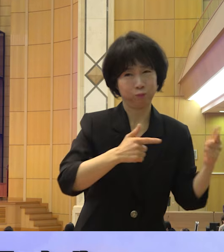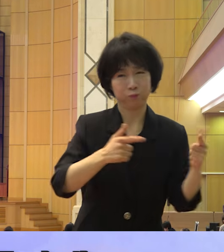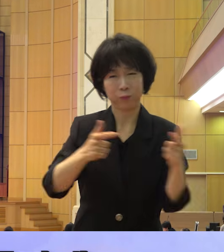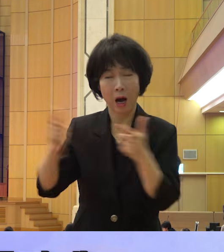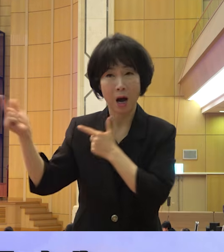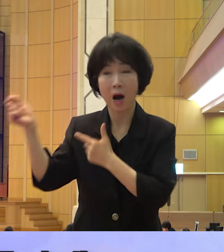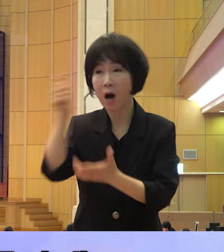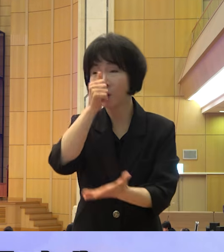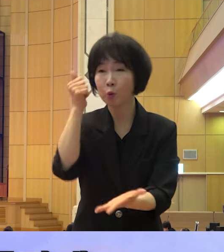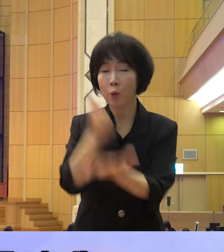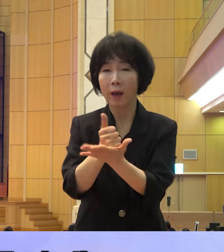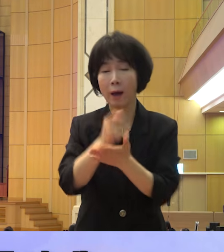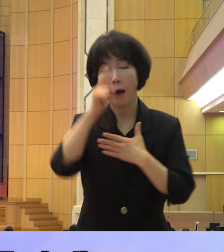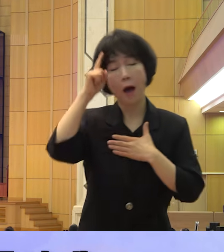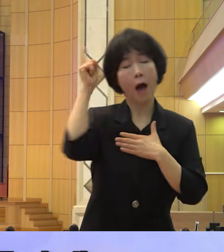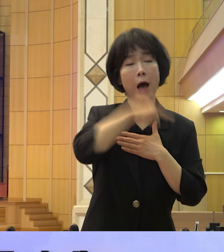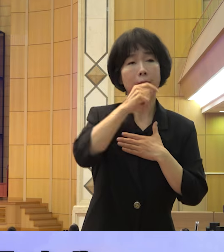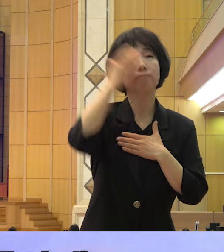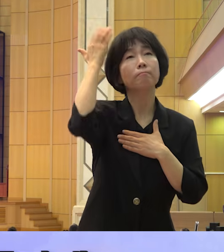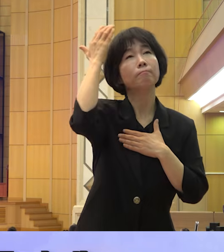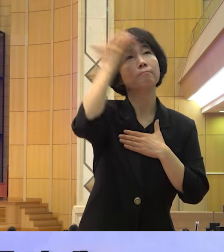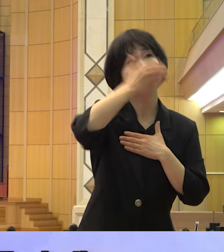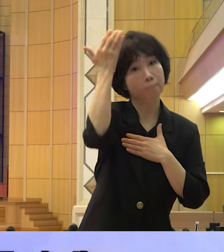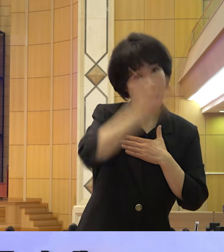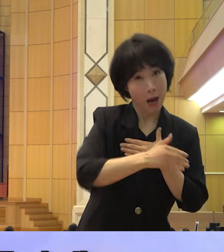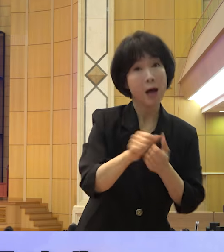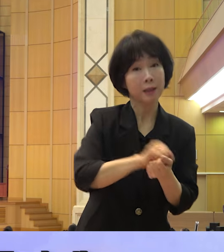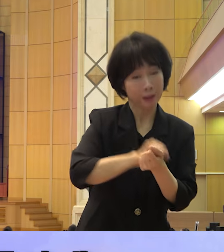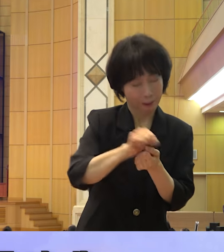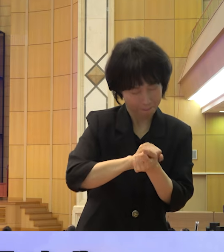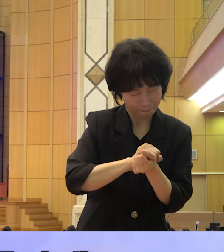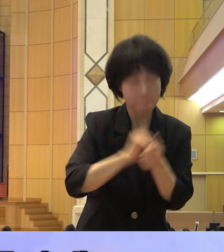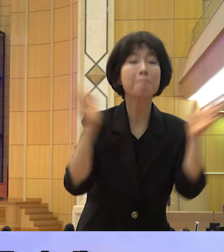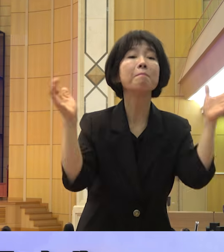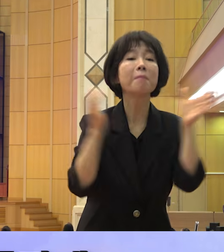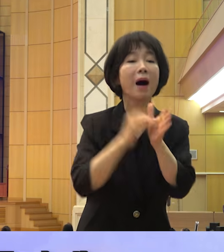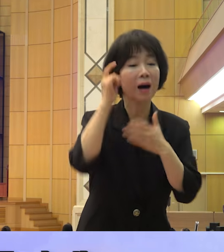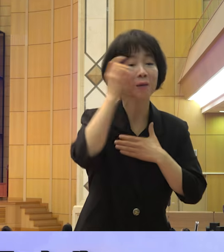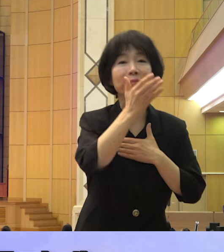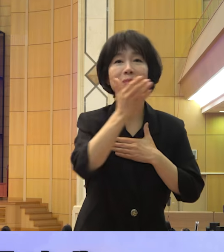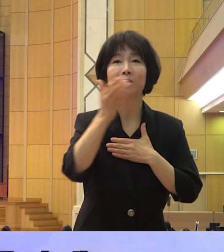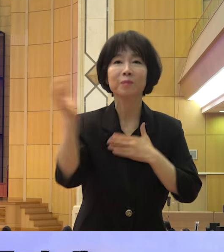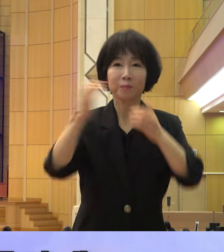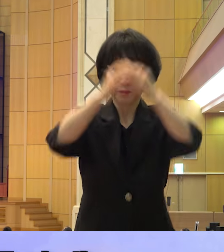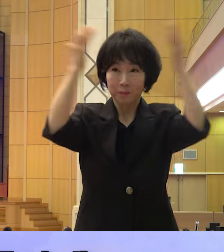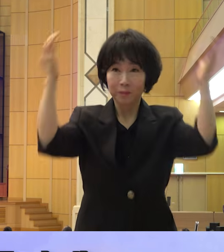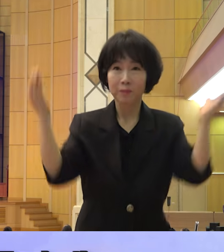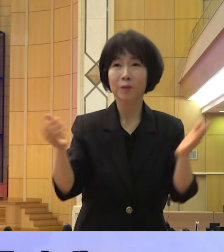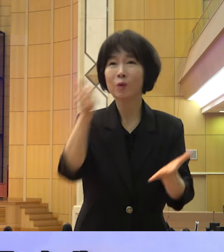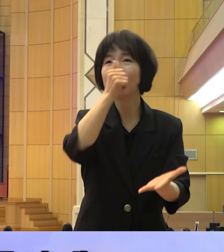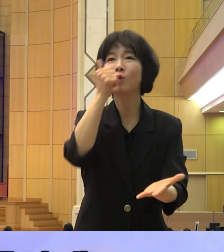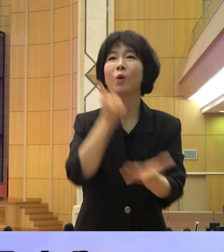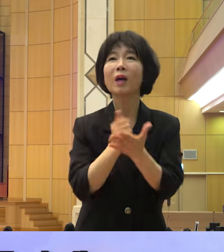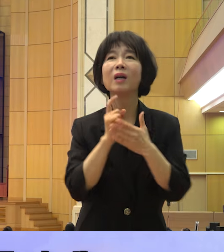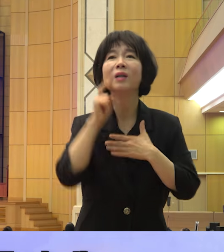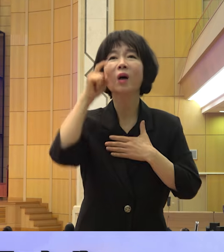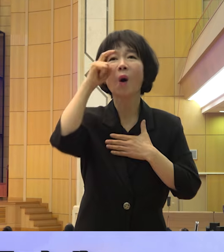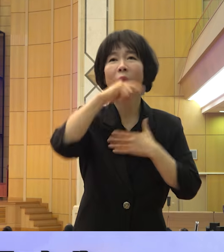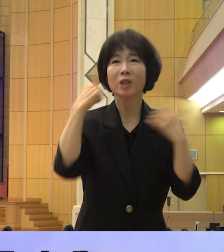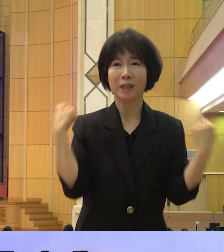여러 가지 죄악이 깨끗이 모든 죄에 더러워진, 모든